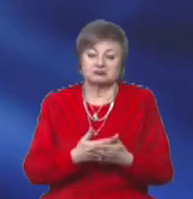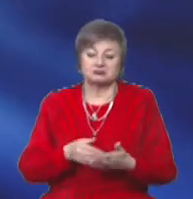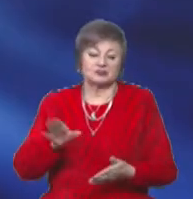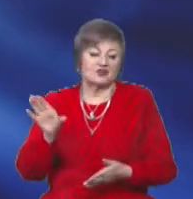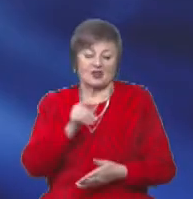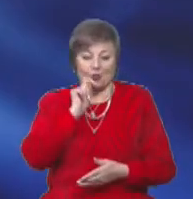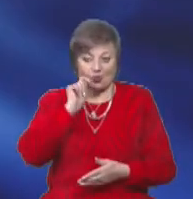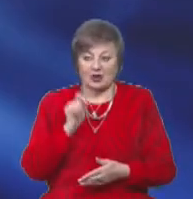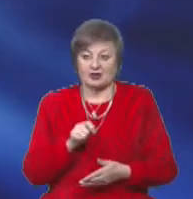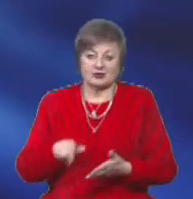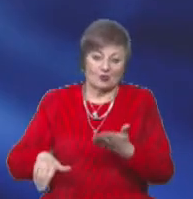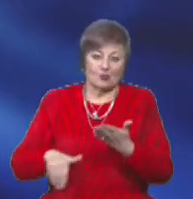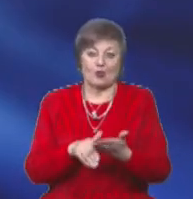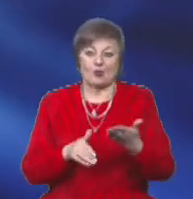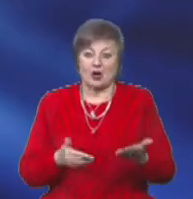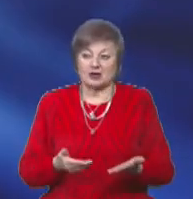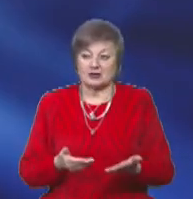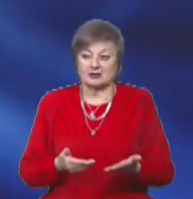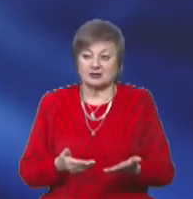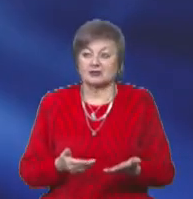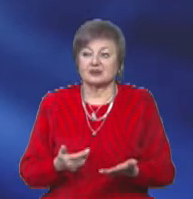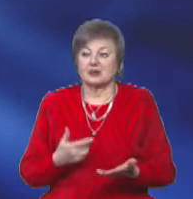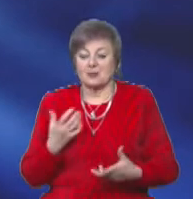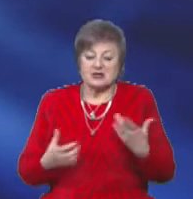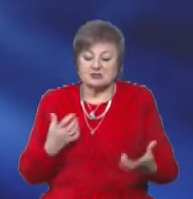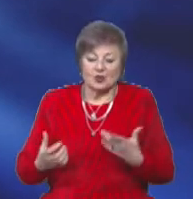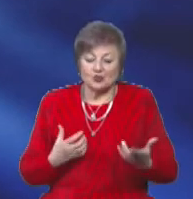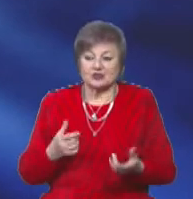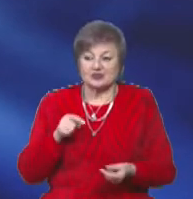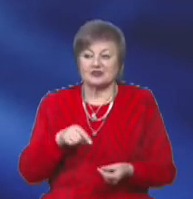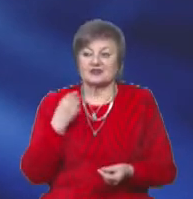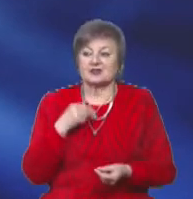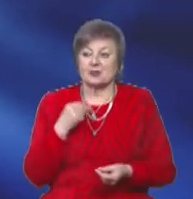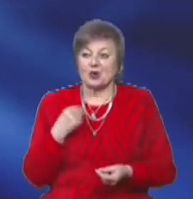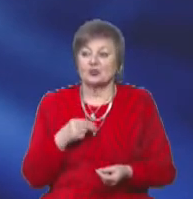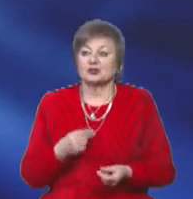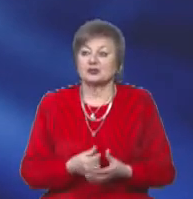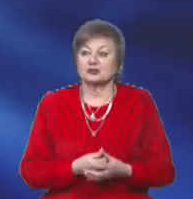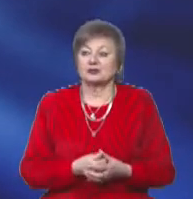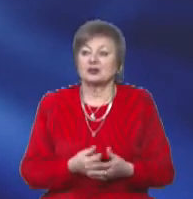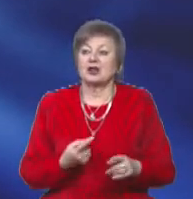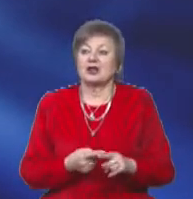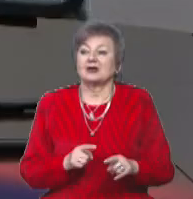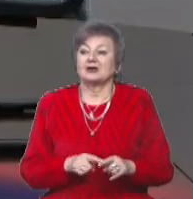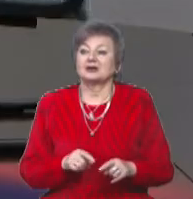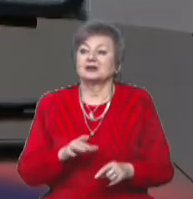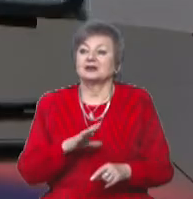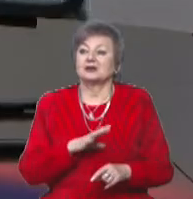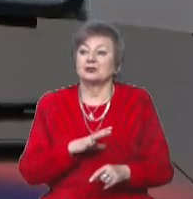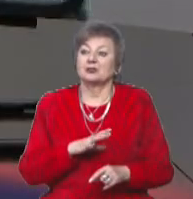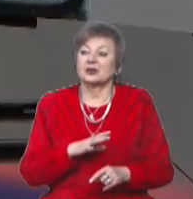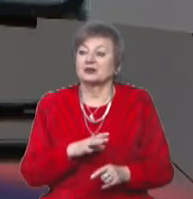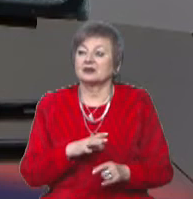Україна там, та відгукується Запоріжжя, От, це було люди, дуже... яких ти не